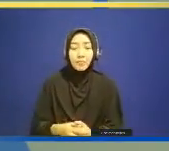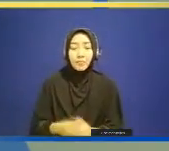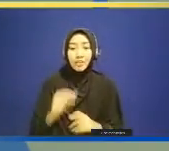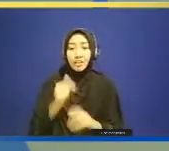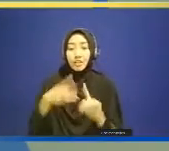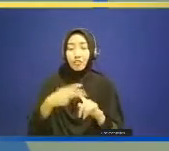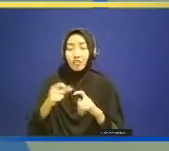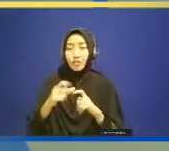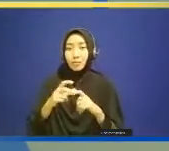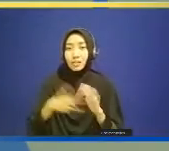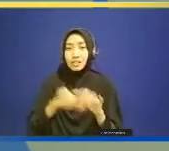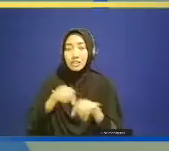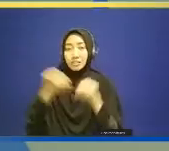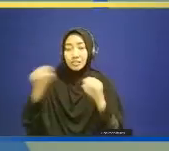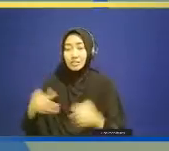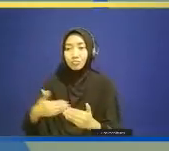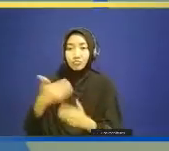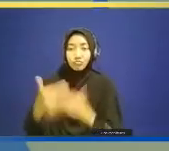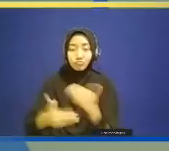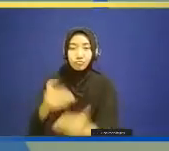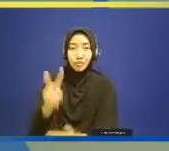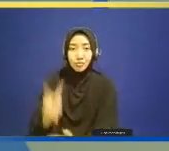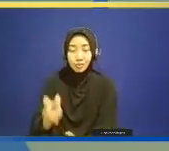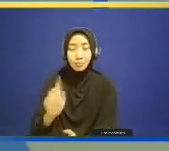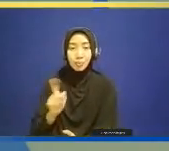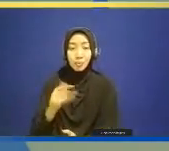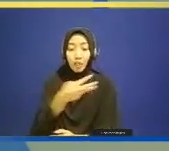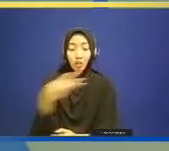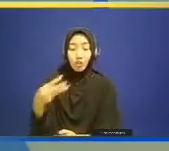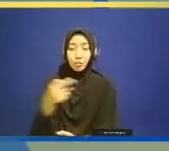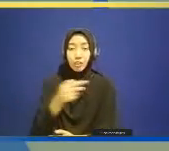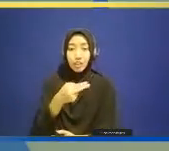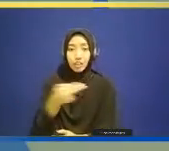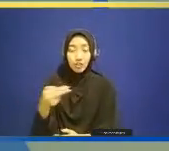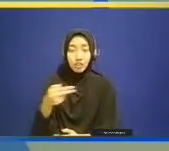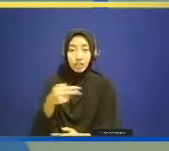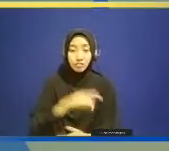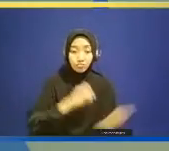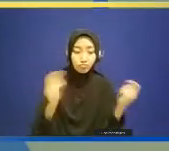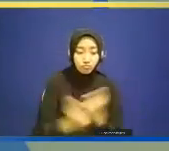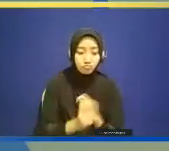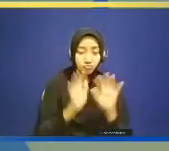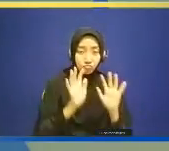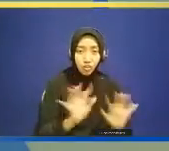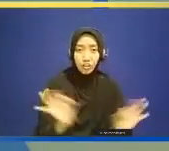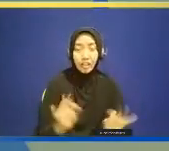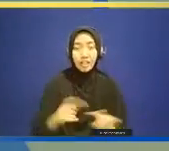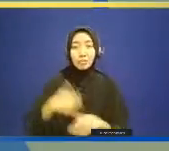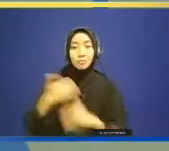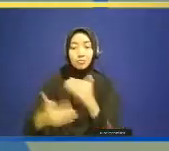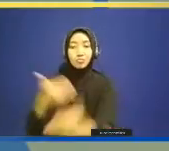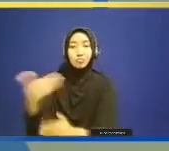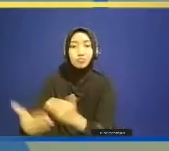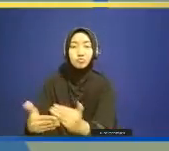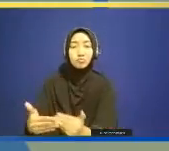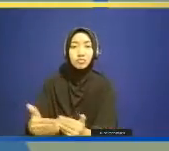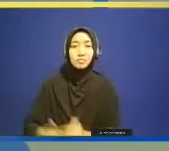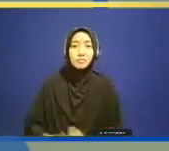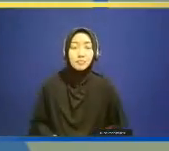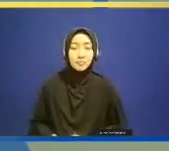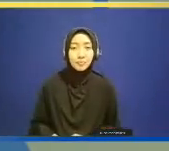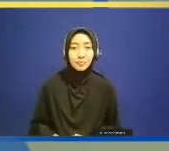struktural perlu terus kita lanjutnya agar ekonomi Indonesia tidak hanya pulih namun juga terus berkelanjutan